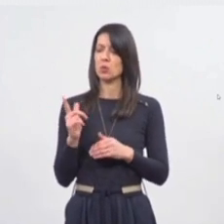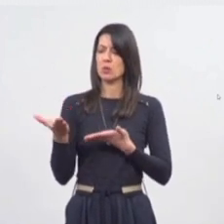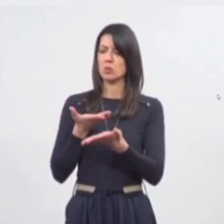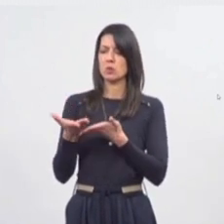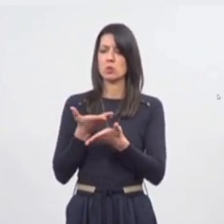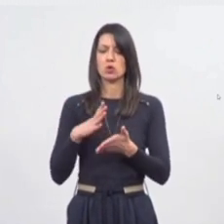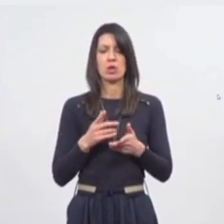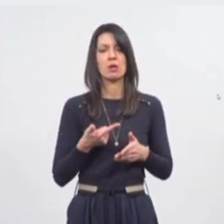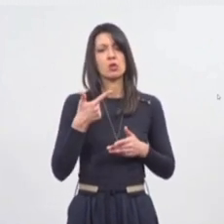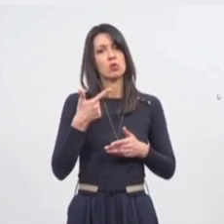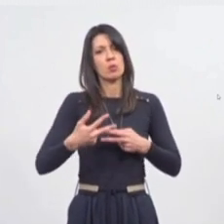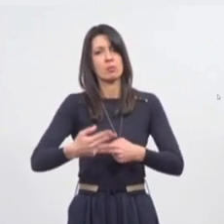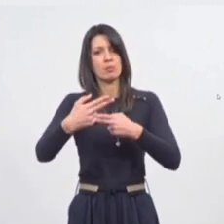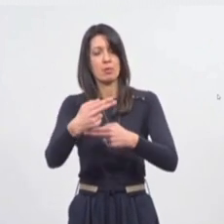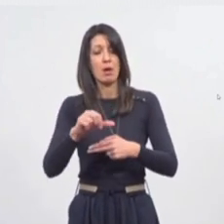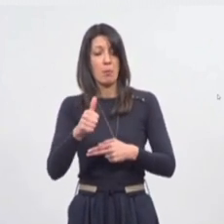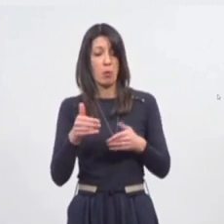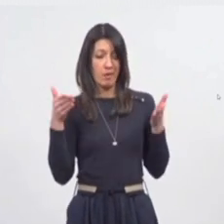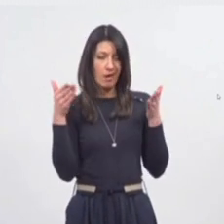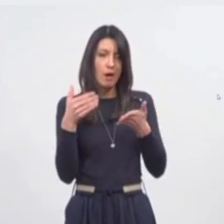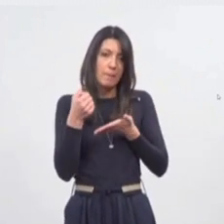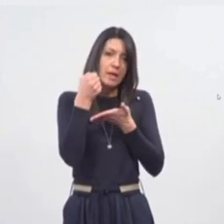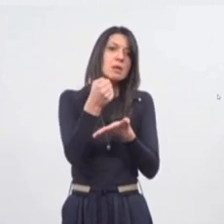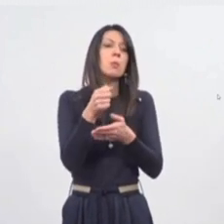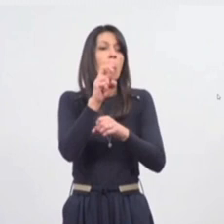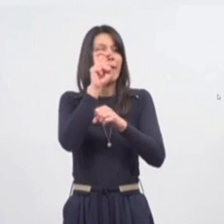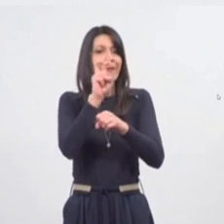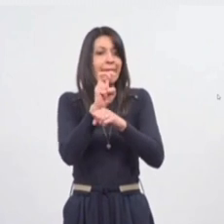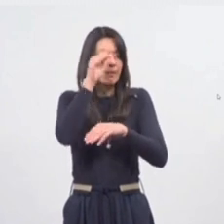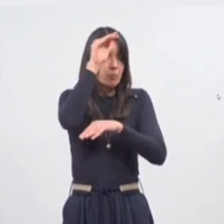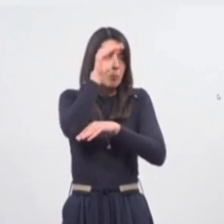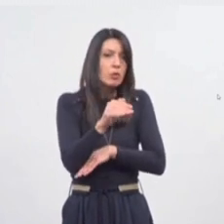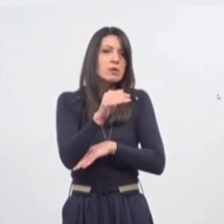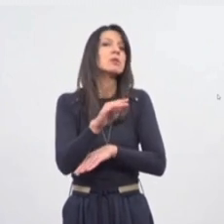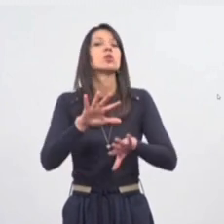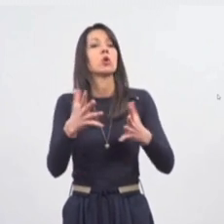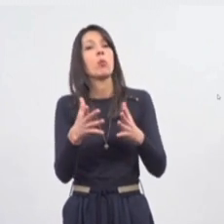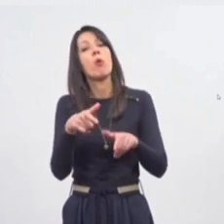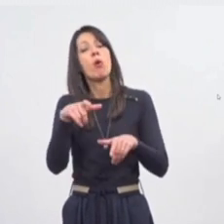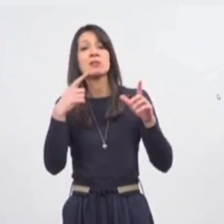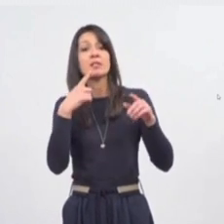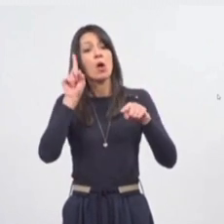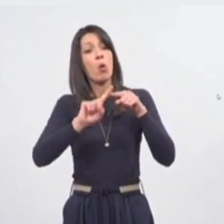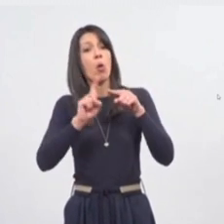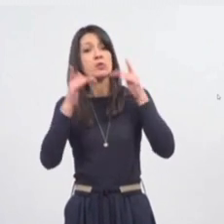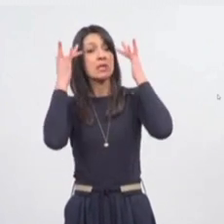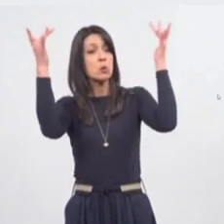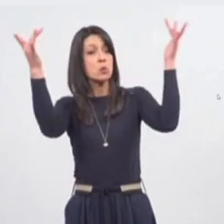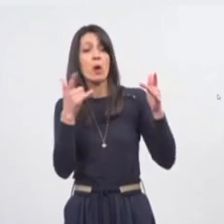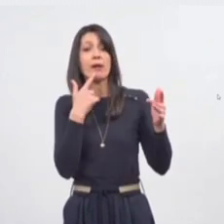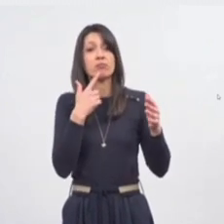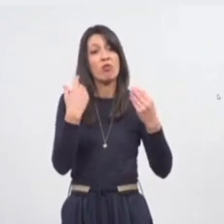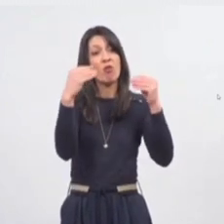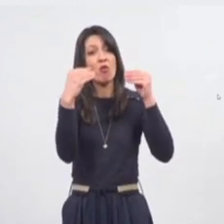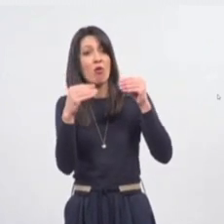l'un sur la sauvegarde du patrimoine à travers la question de la lutte contre le trafic illicite des biens culturels, l'autre